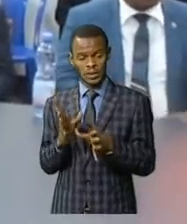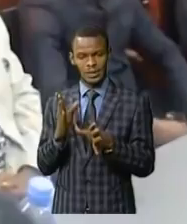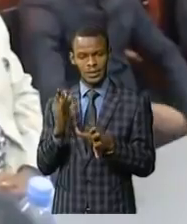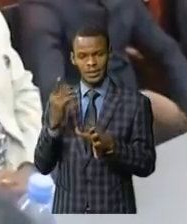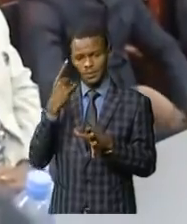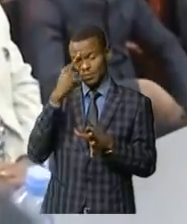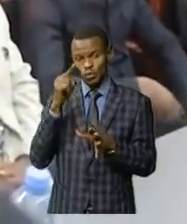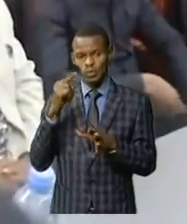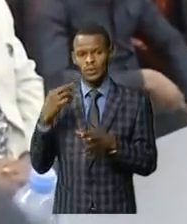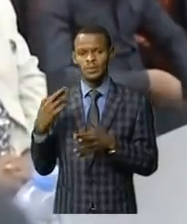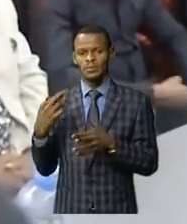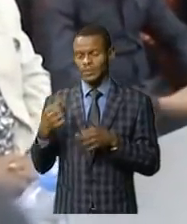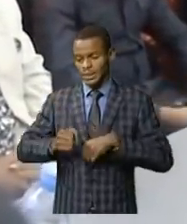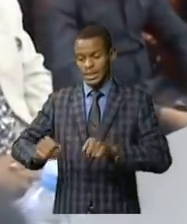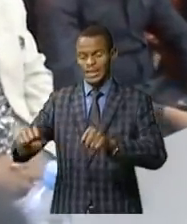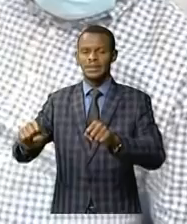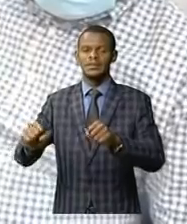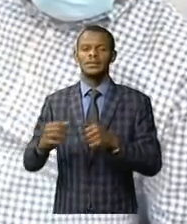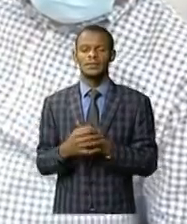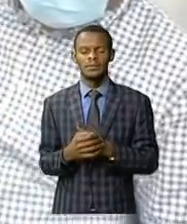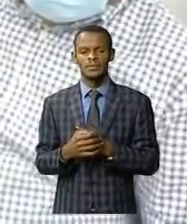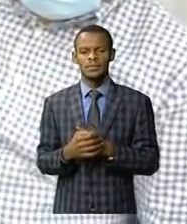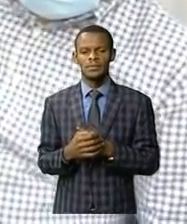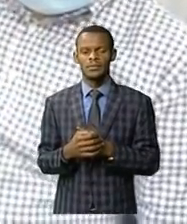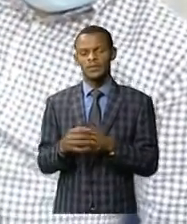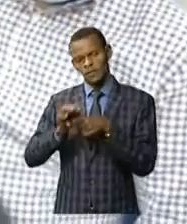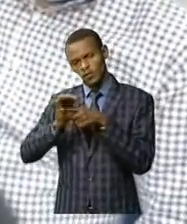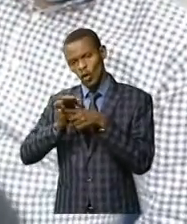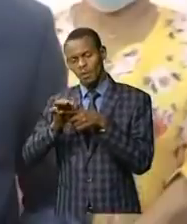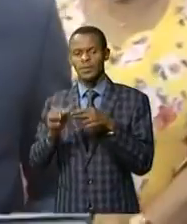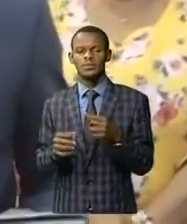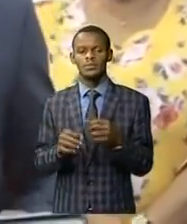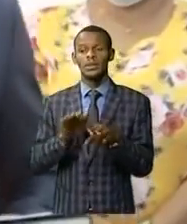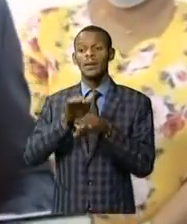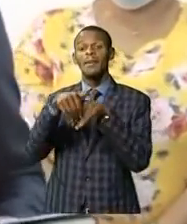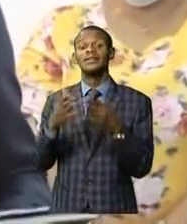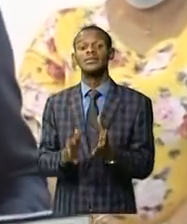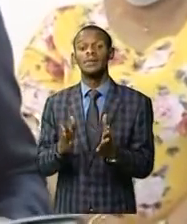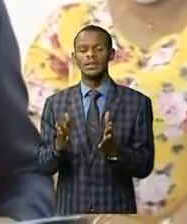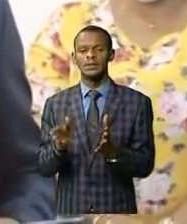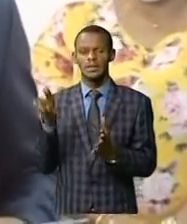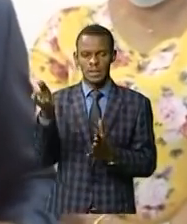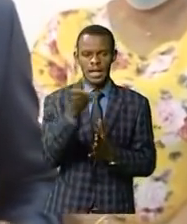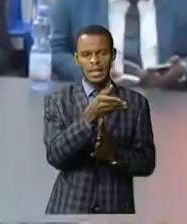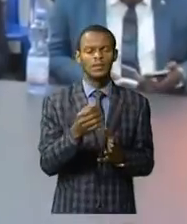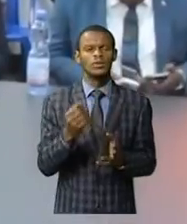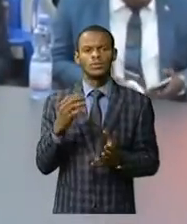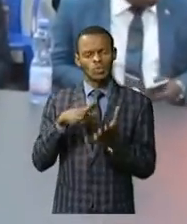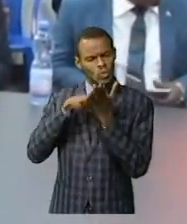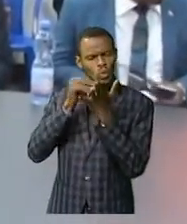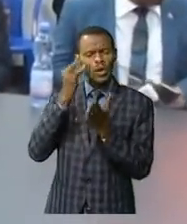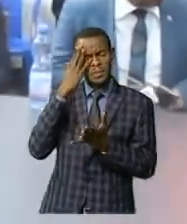Lantélé. Pendant 3 jours, les participants vont apprendre des notions élémentaires sur les techniques de